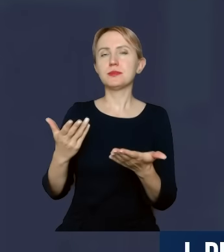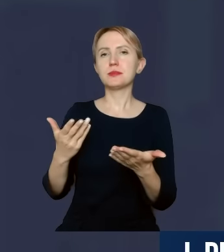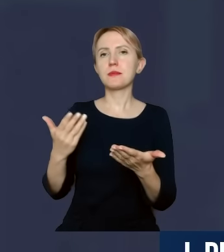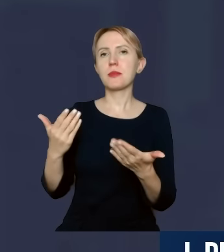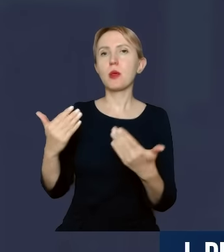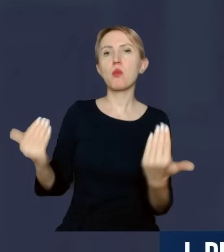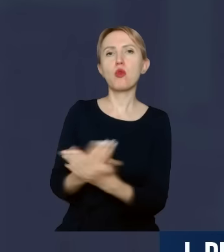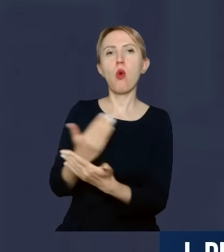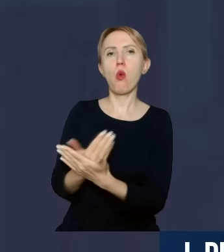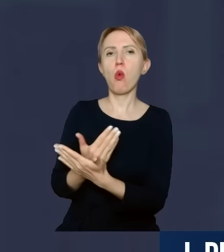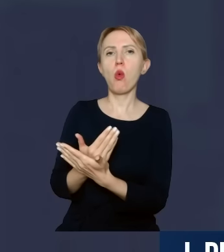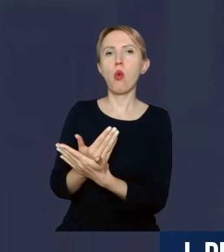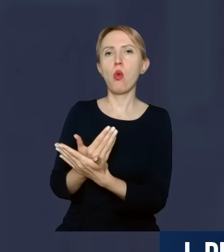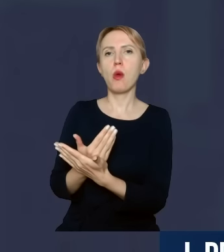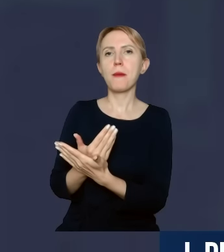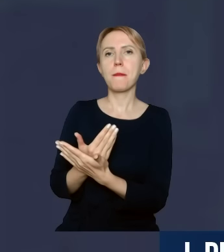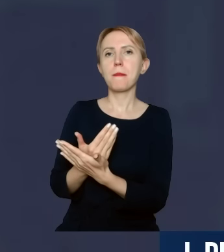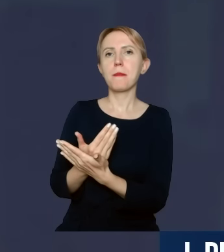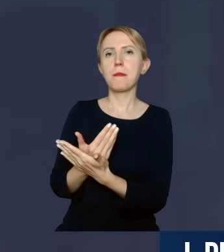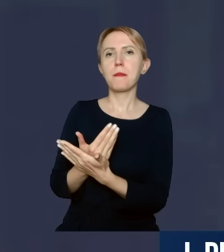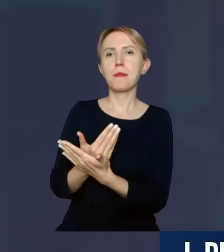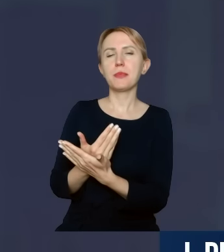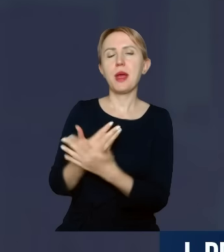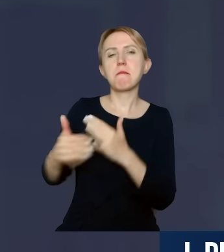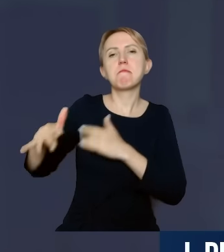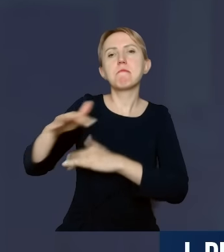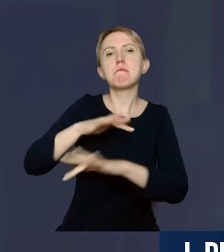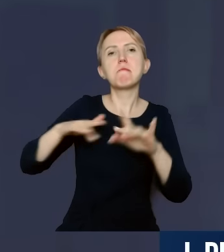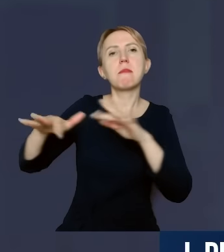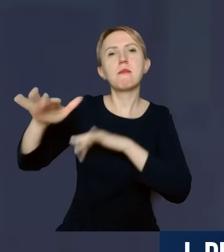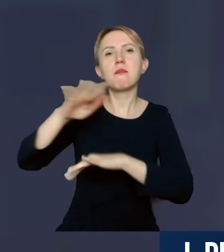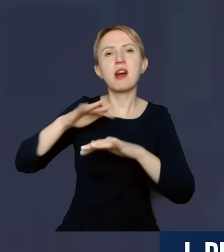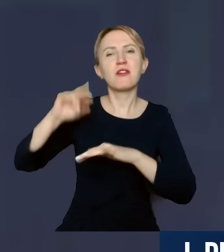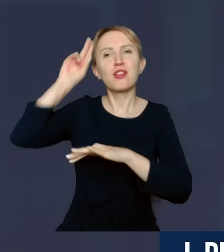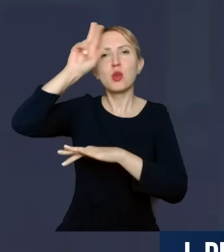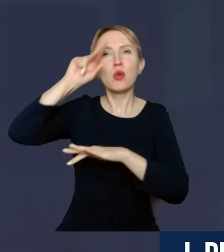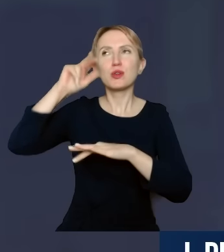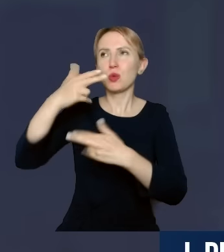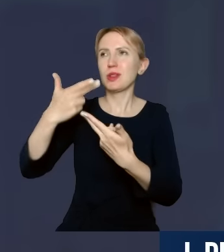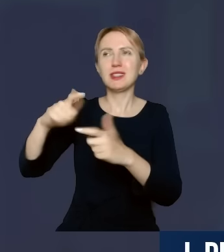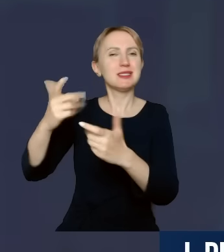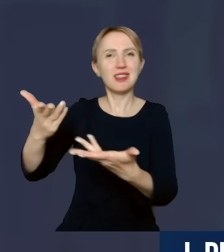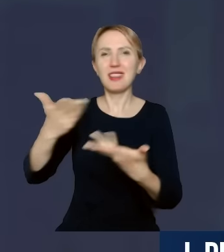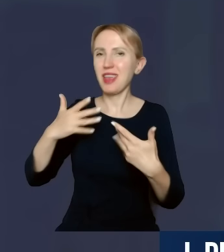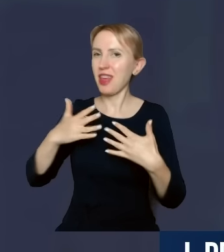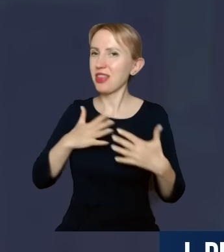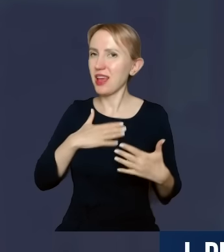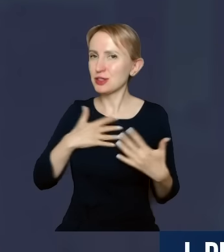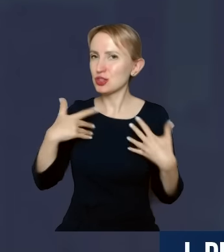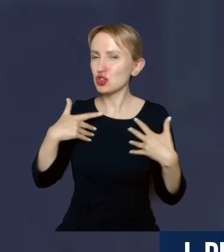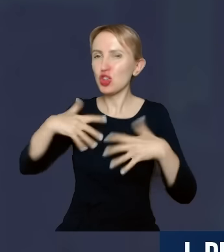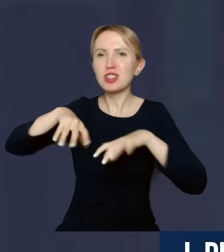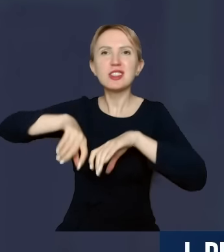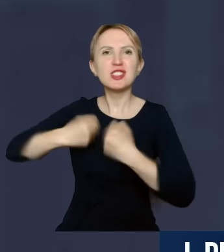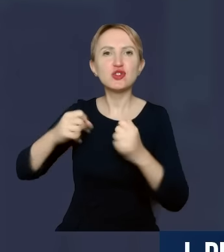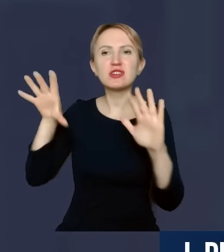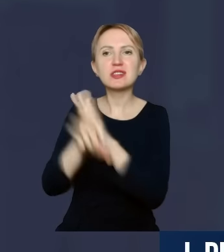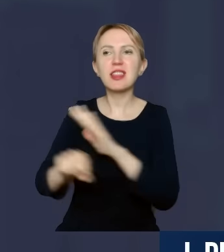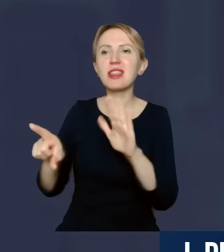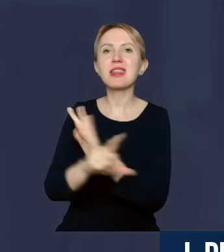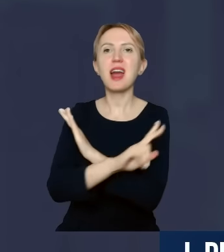postmodernistycznej magmy filozoficznej, która nic nie wnosi do naszego życia, jest destrukcyjna dla każdego z